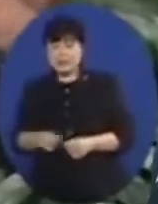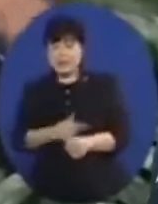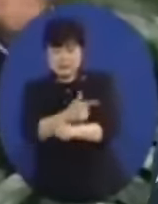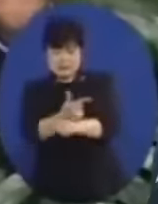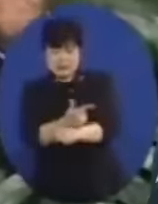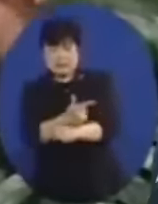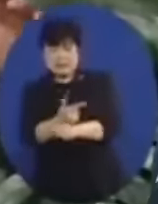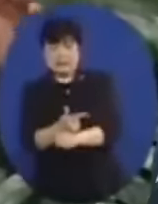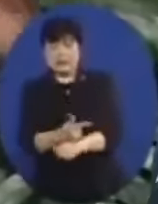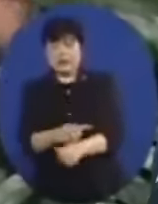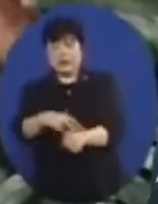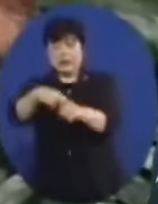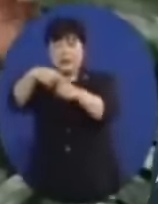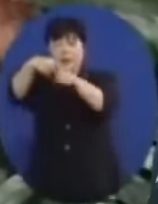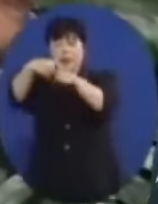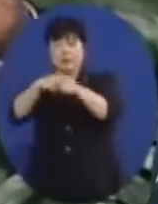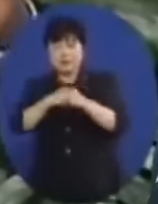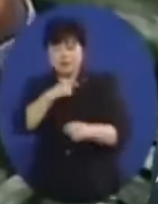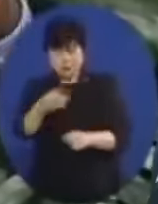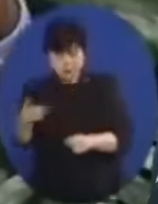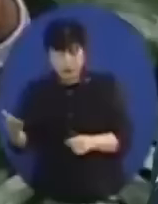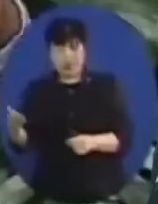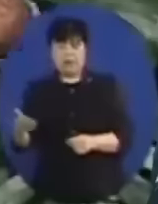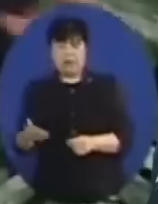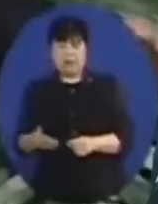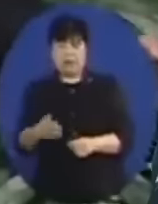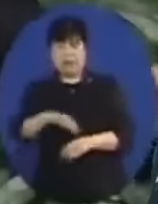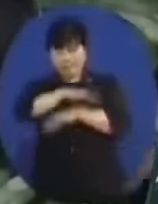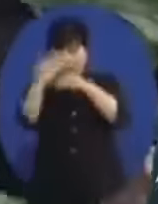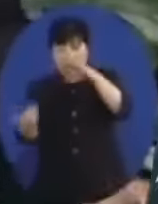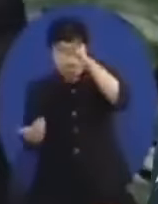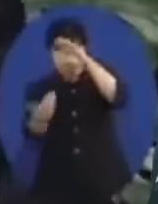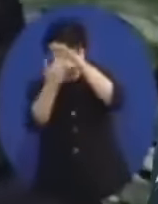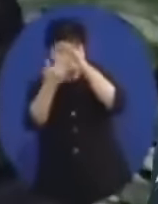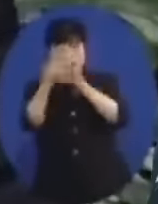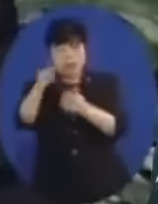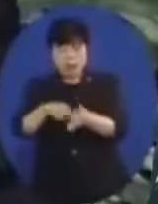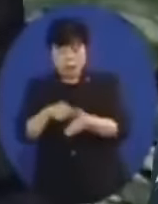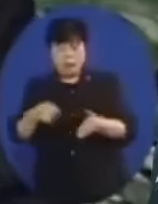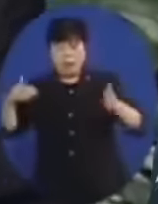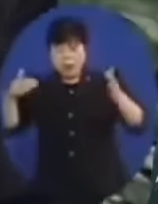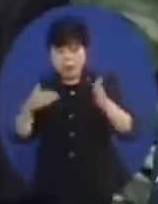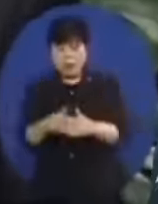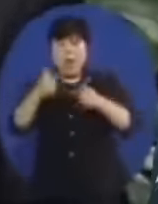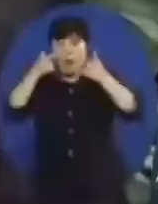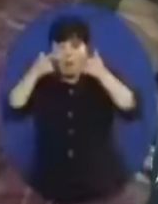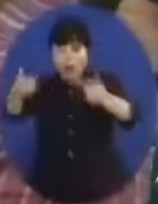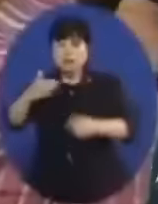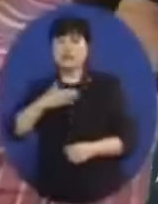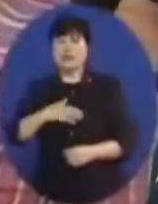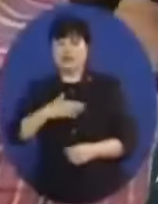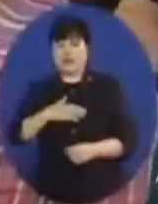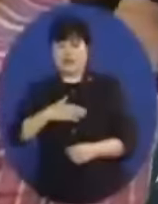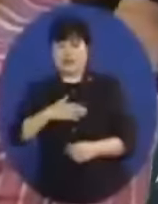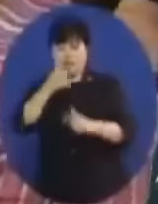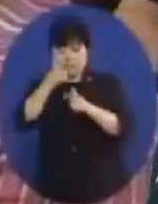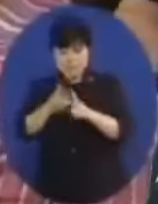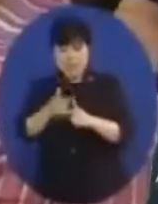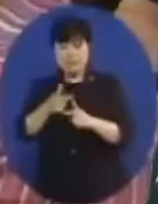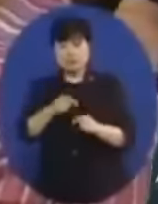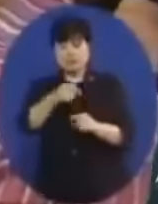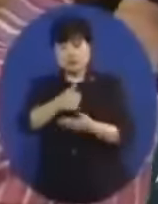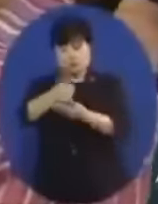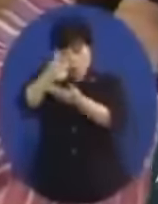6시간 동안 매달려서 몸치고 피 흘려서 내가 다 이루었다 청산했으니 확실해요. 이 예수를